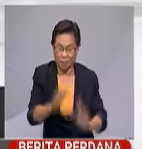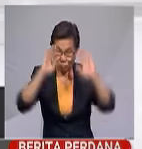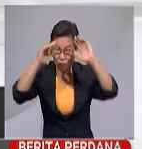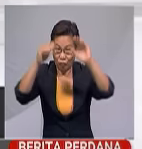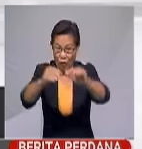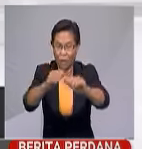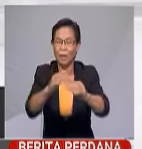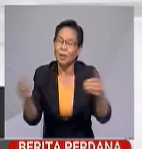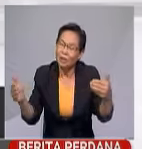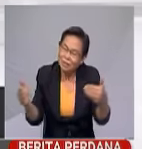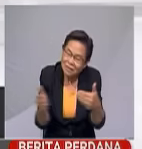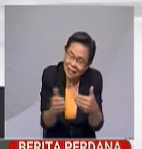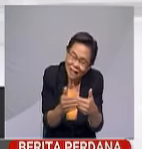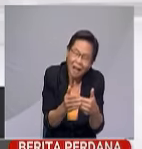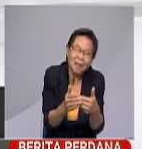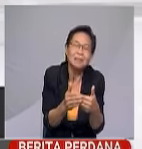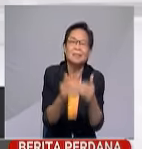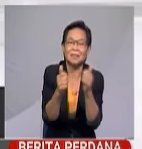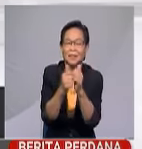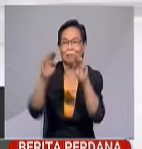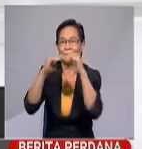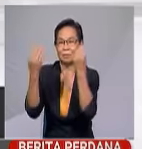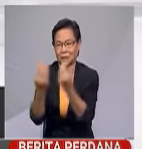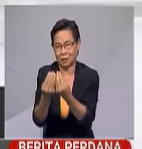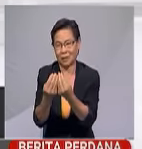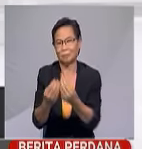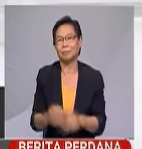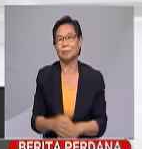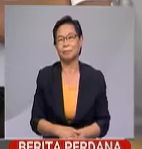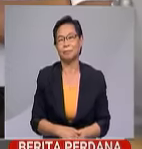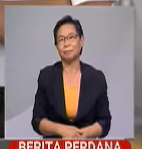fokus mendampingi segenap lapisan masyarakat.